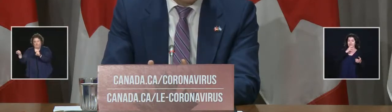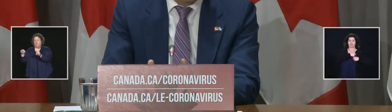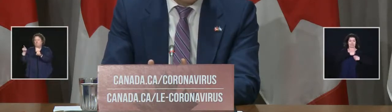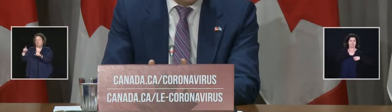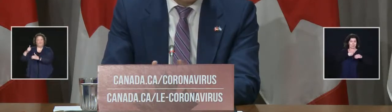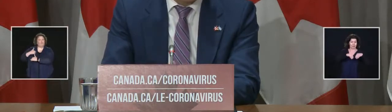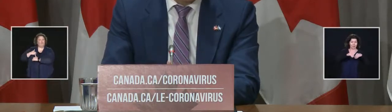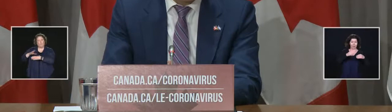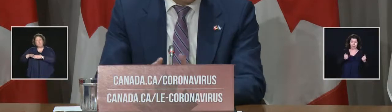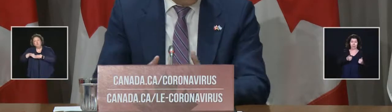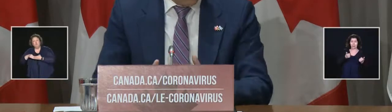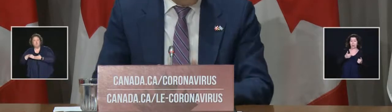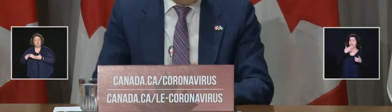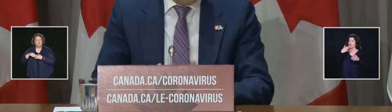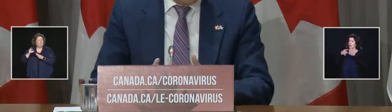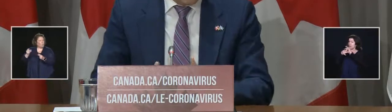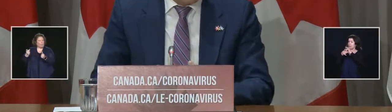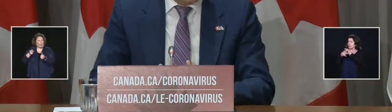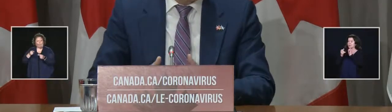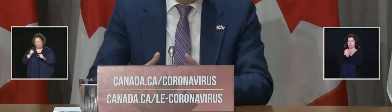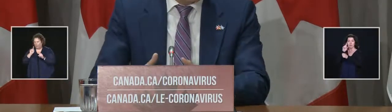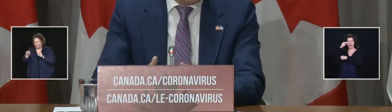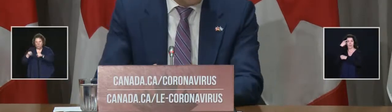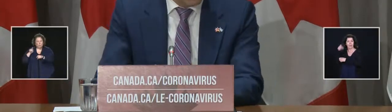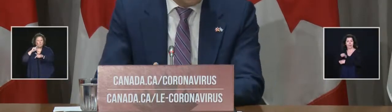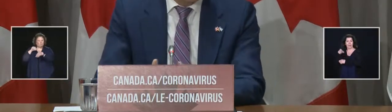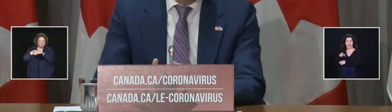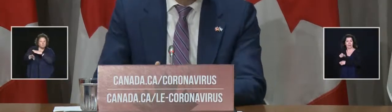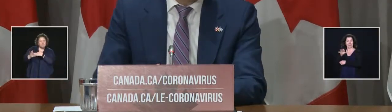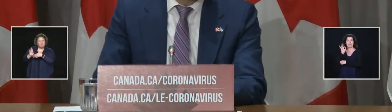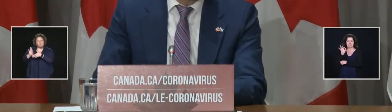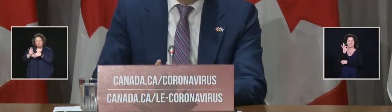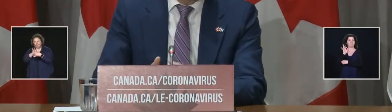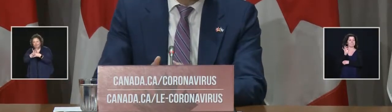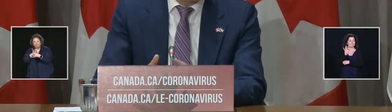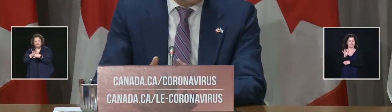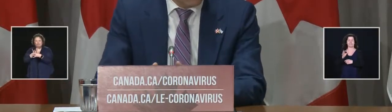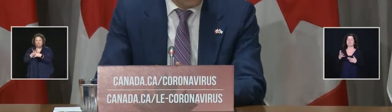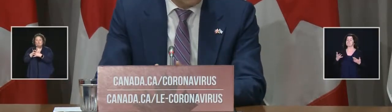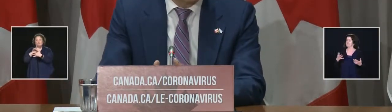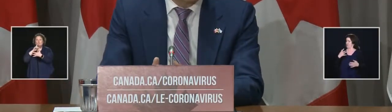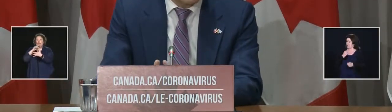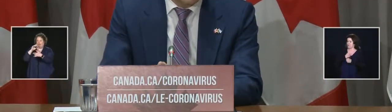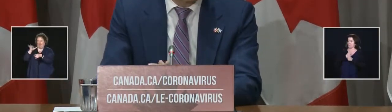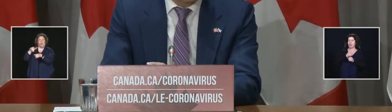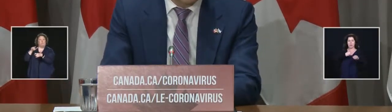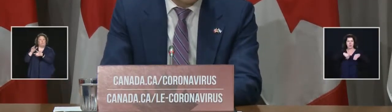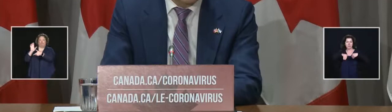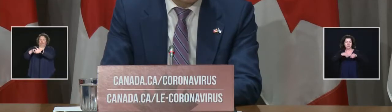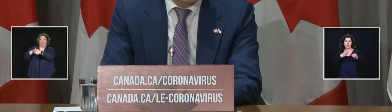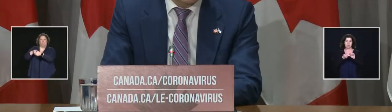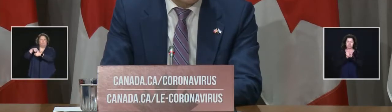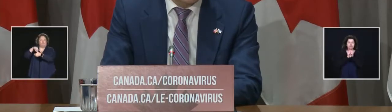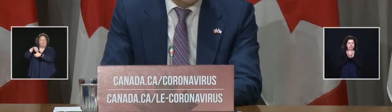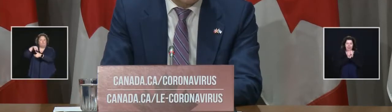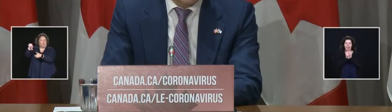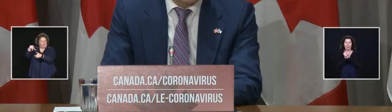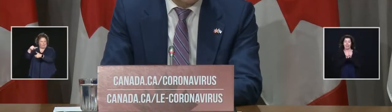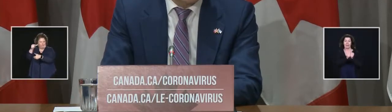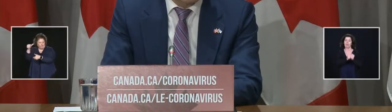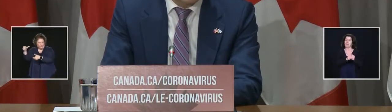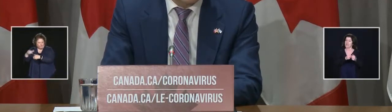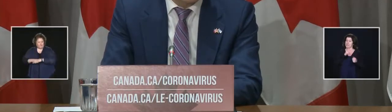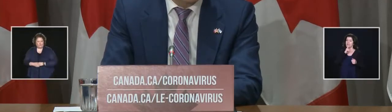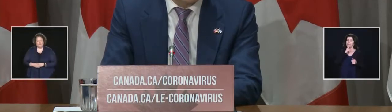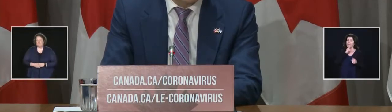qui est extraordinaire. Donc, un travail plus souple, un travail, par contre, qui va se continuer tant et aussi longtemps que le travail